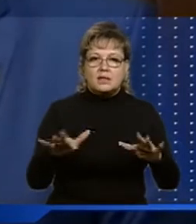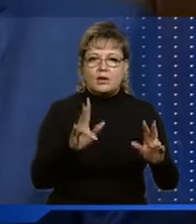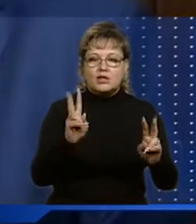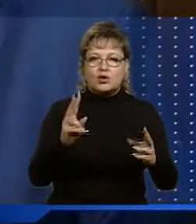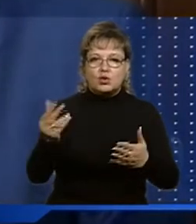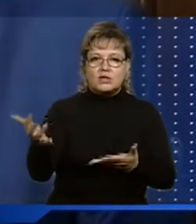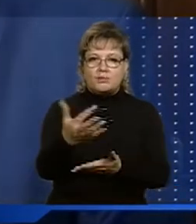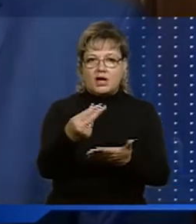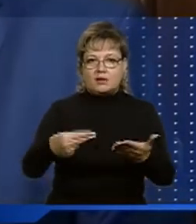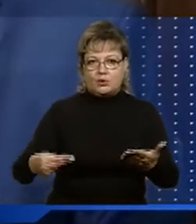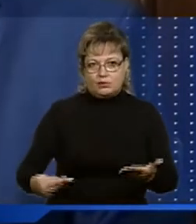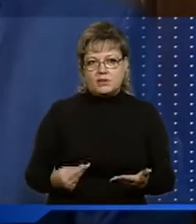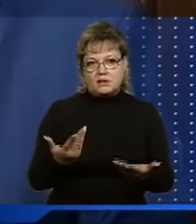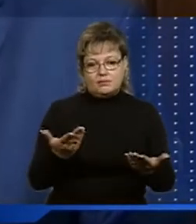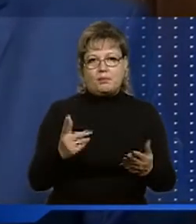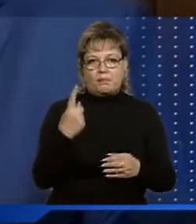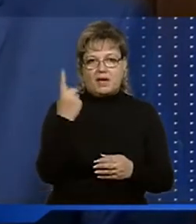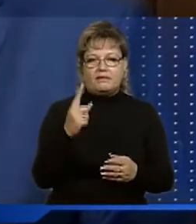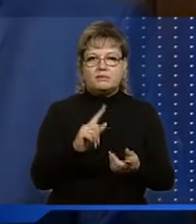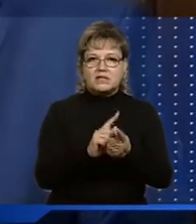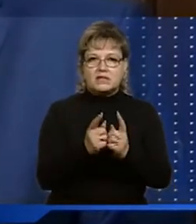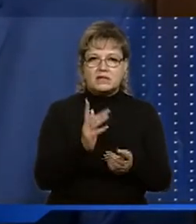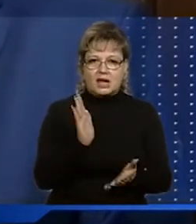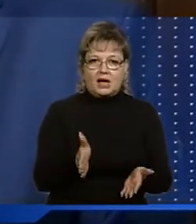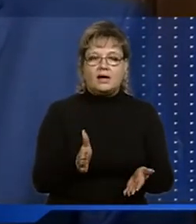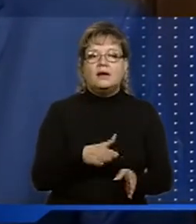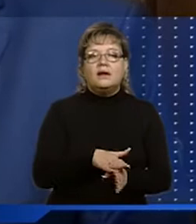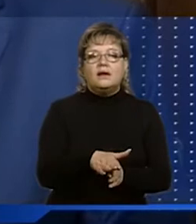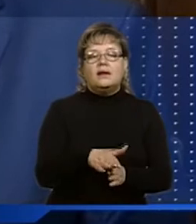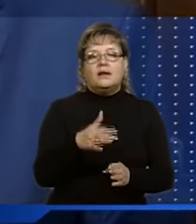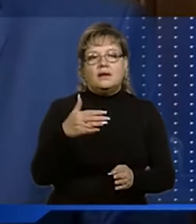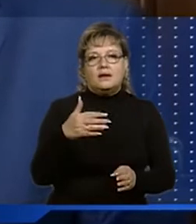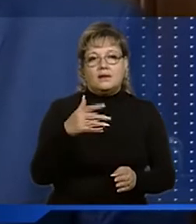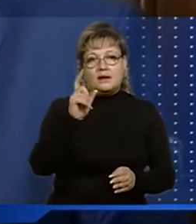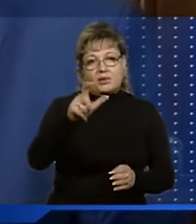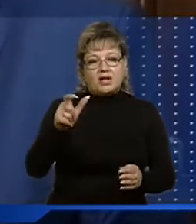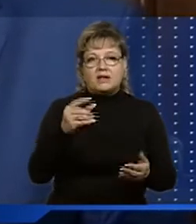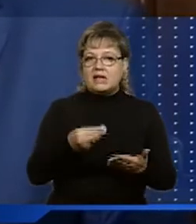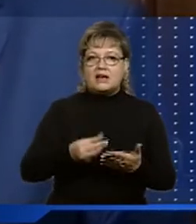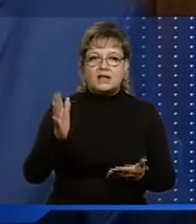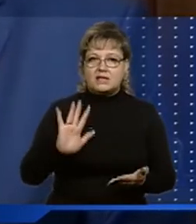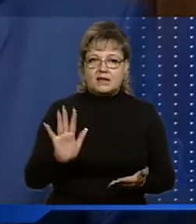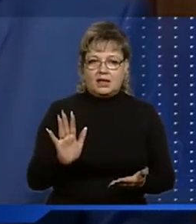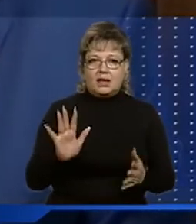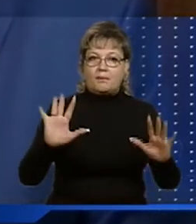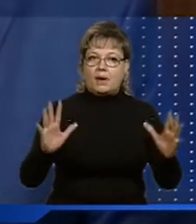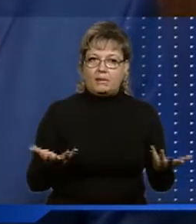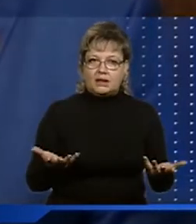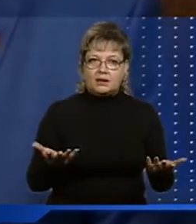подписи. Вот первыми сдали. Я думаю, что здесь просто оппоненты недооценили момент